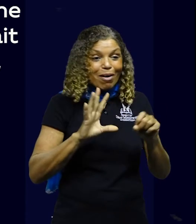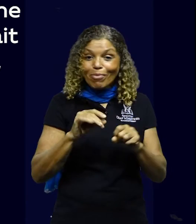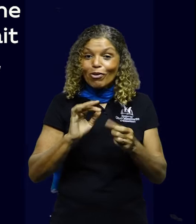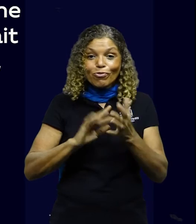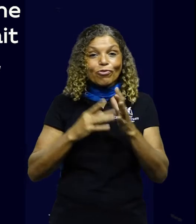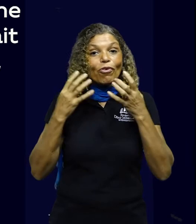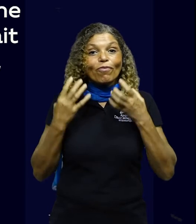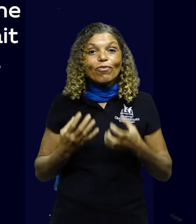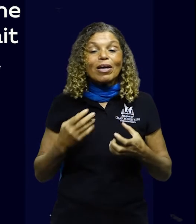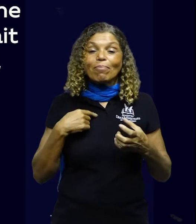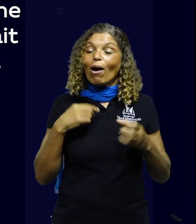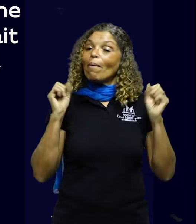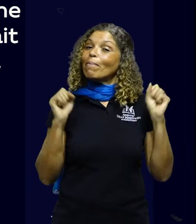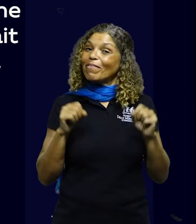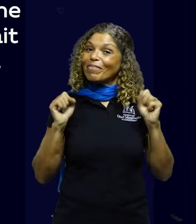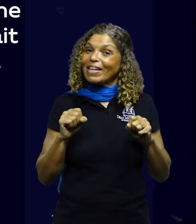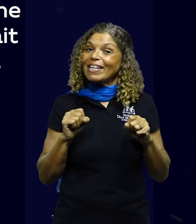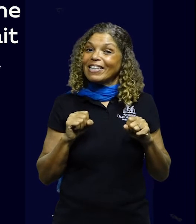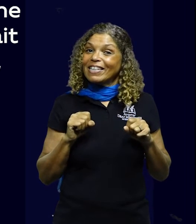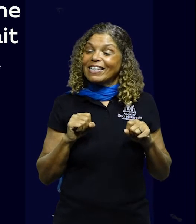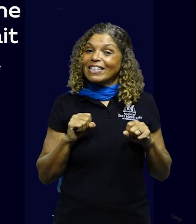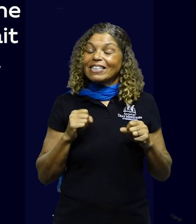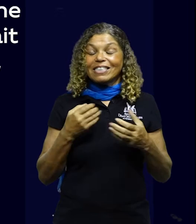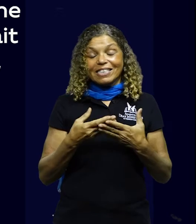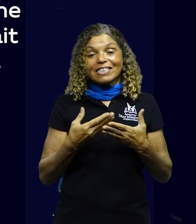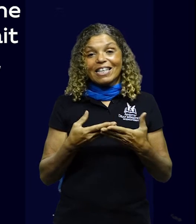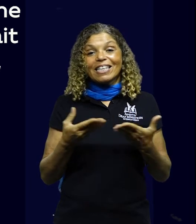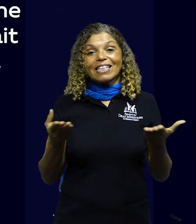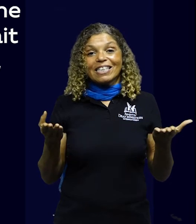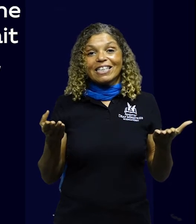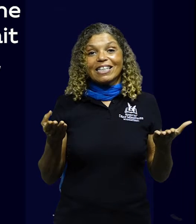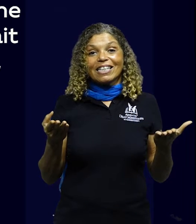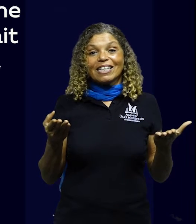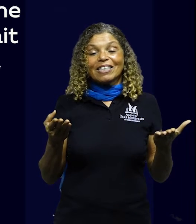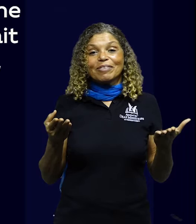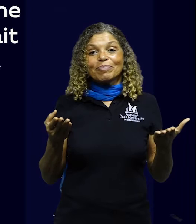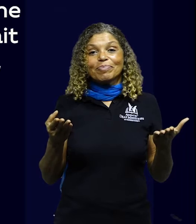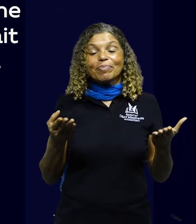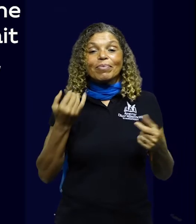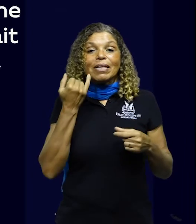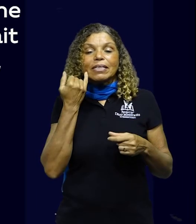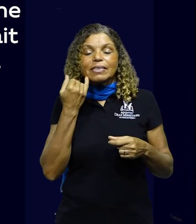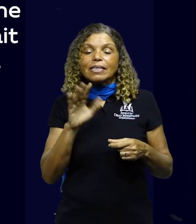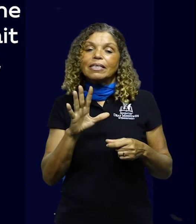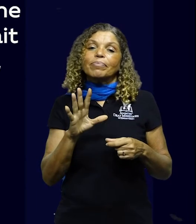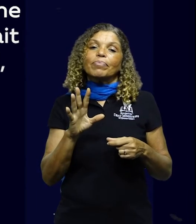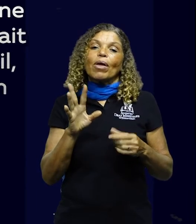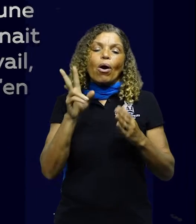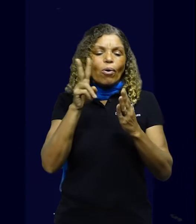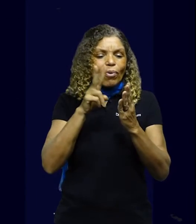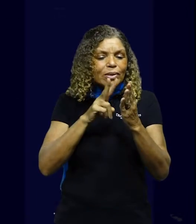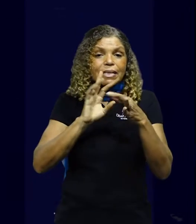à tout mon travail et c'est là la part qui m'en est revenue. » Et si vous prenez le temps de